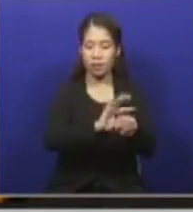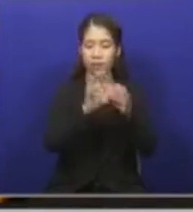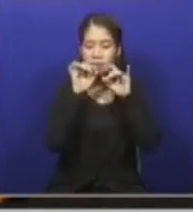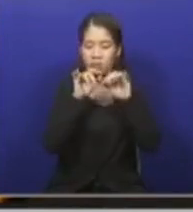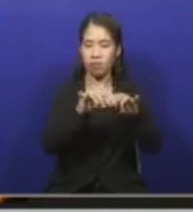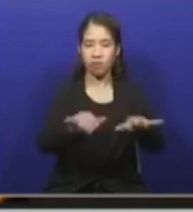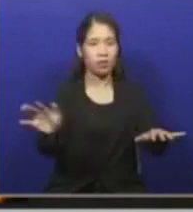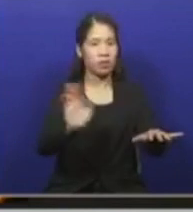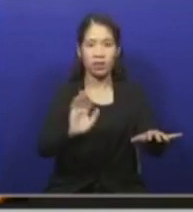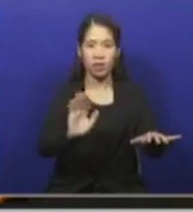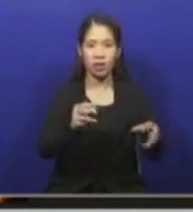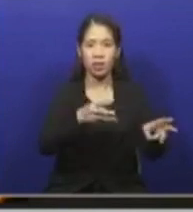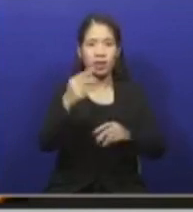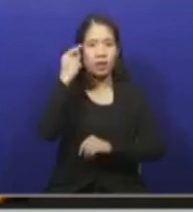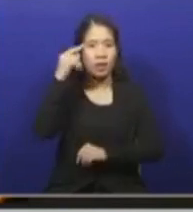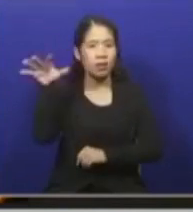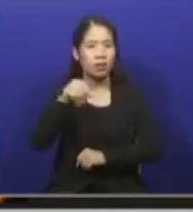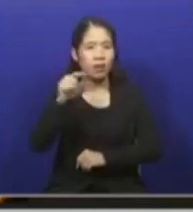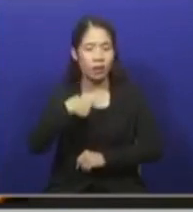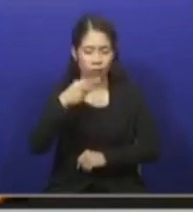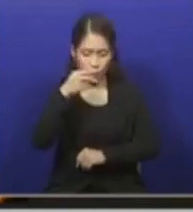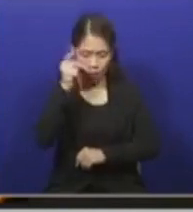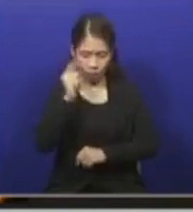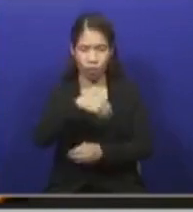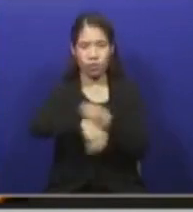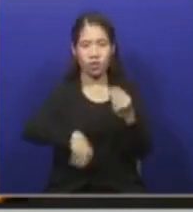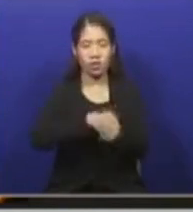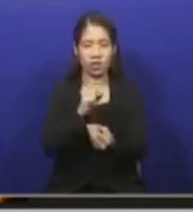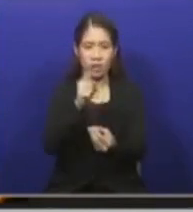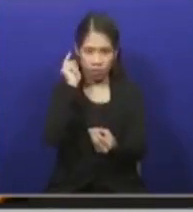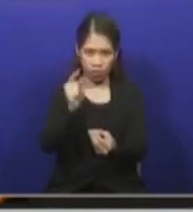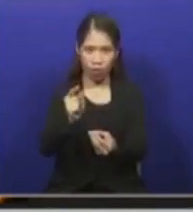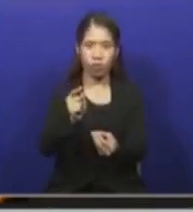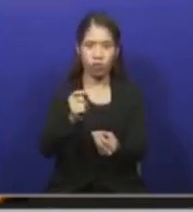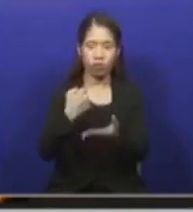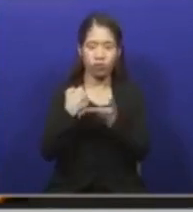งนี้ไม่ได้มีฐานคิดมาว่าจะต้องเร่งฟื้นฟูเศรษฐกิจที่มันทรุดโทรม